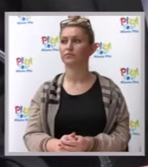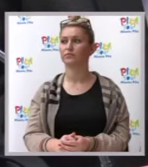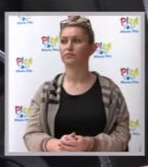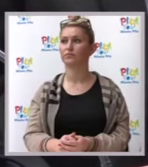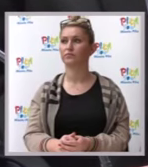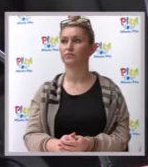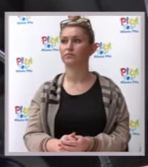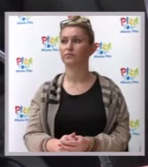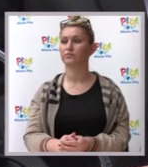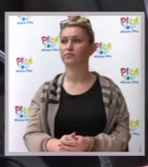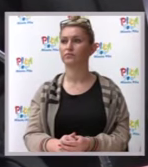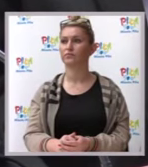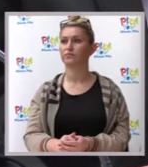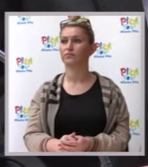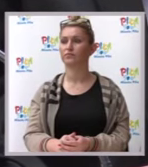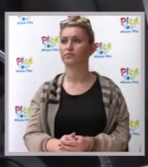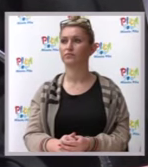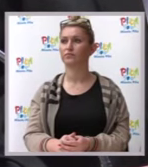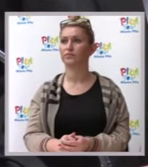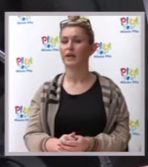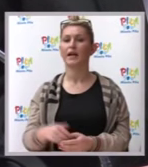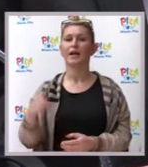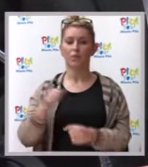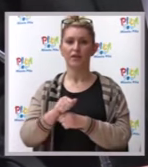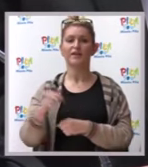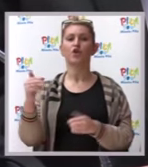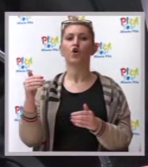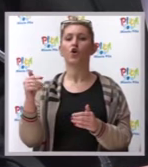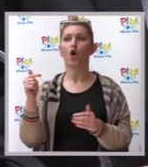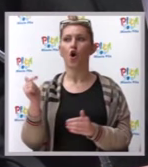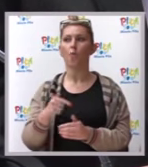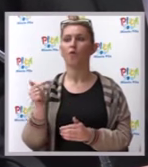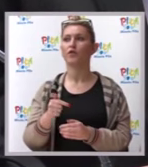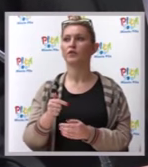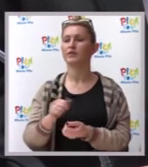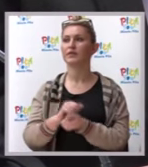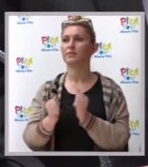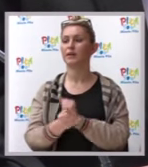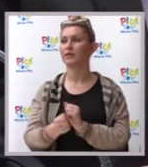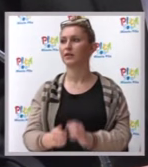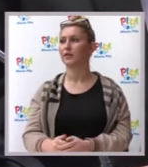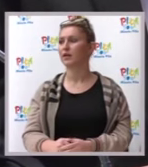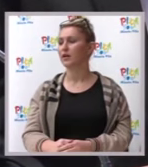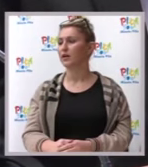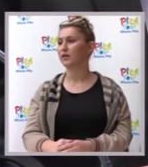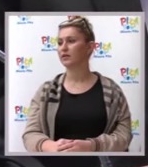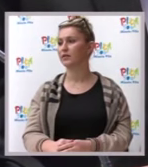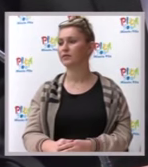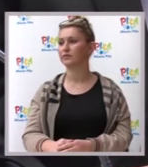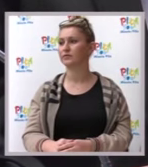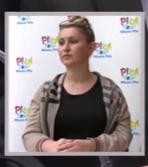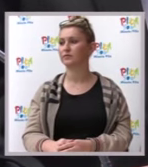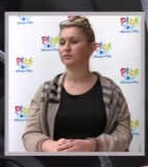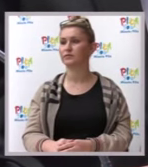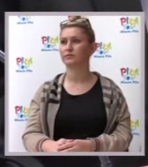konieczność wprowadzenia jej do uchwał podatkowych w każdej gminie. Stawka, która została ustalona dla